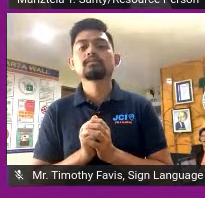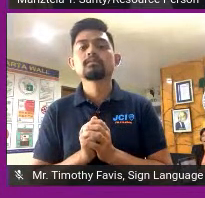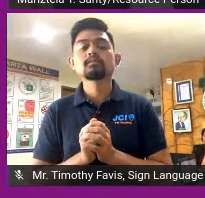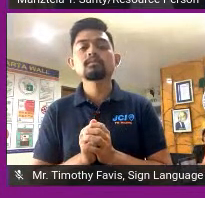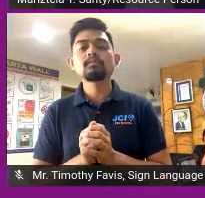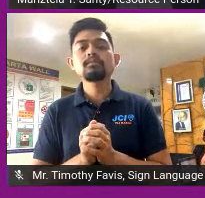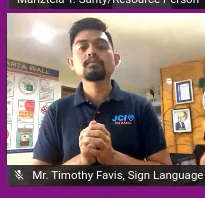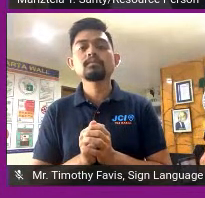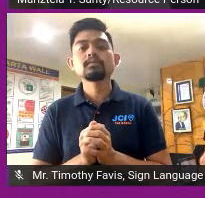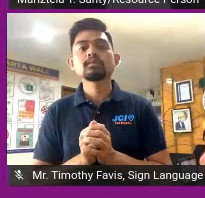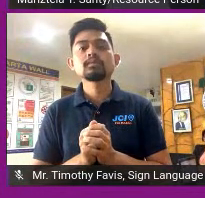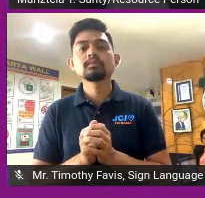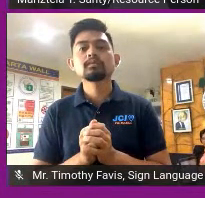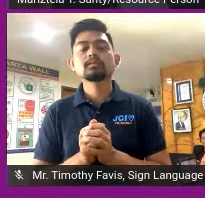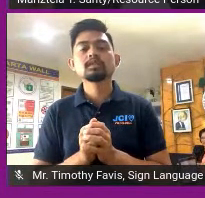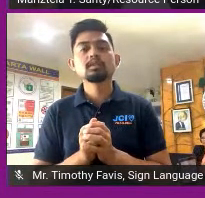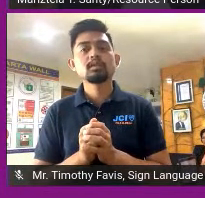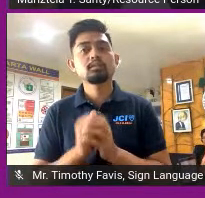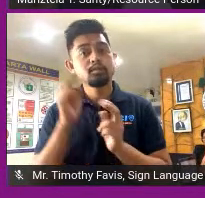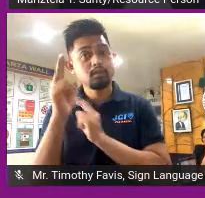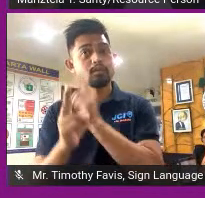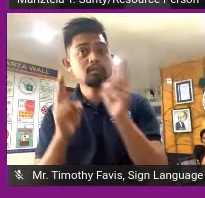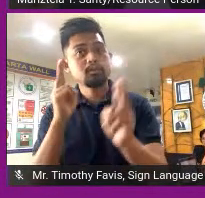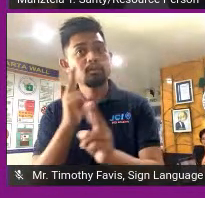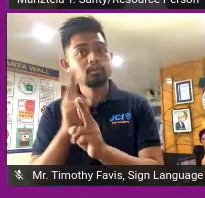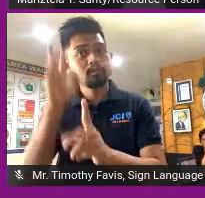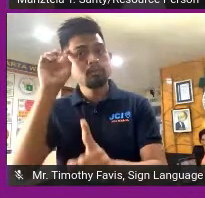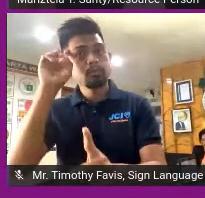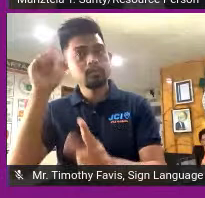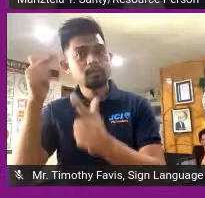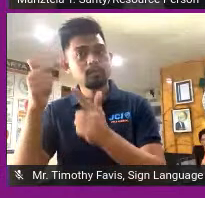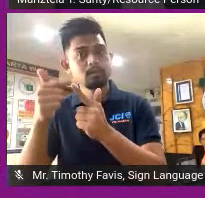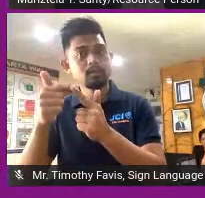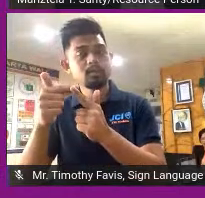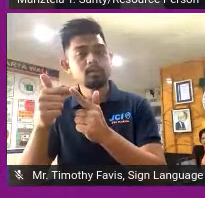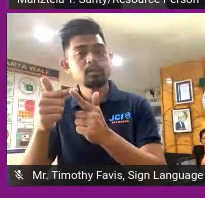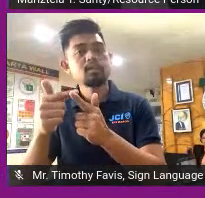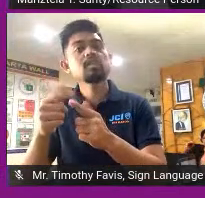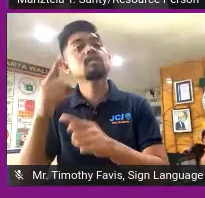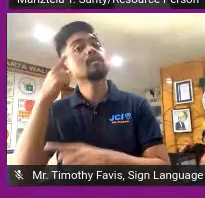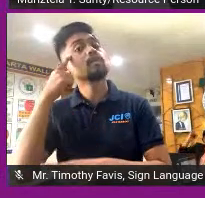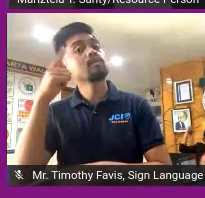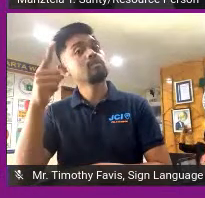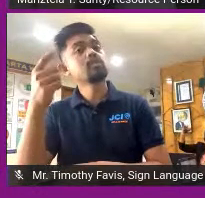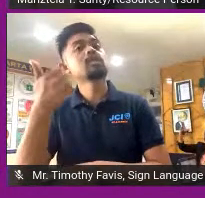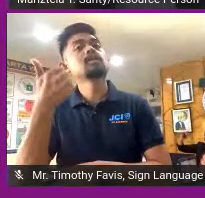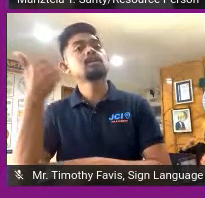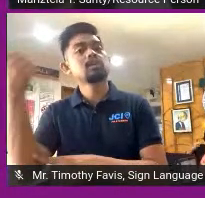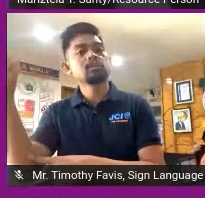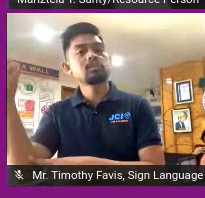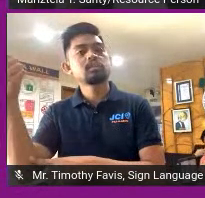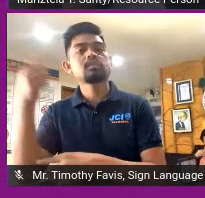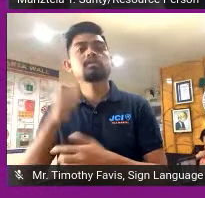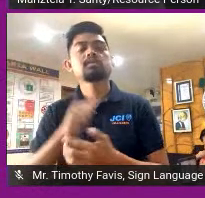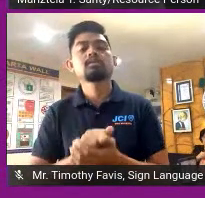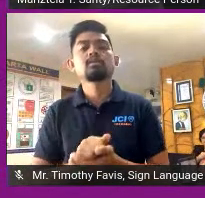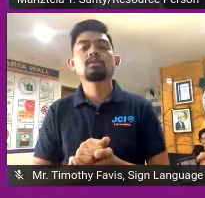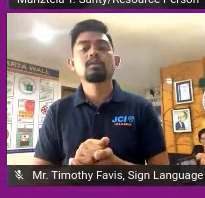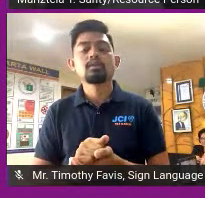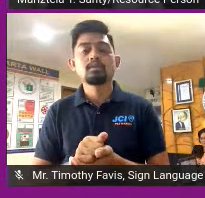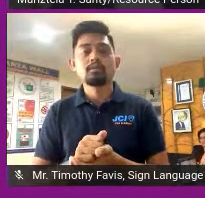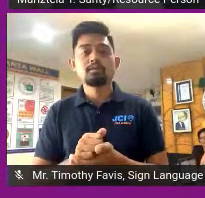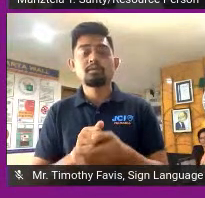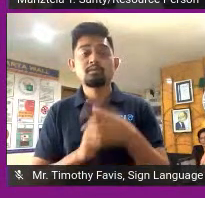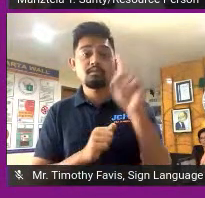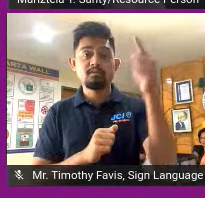usually, ang universal adhikain natin ay para sa iba. Yun po. Kung yung level ay to be para sa